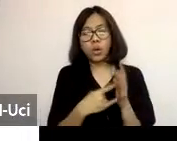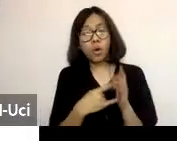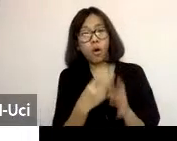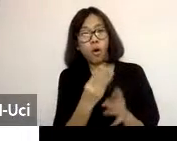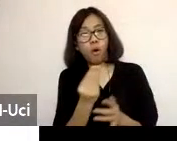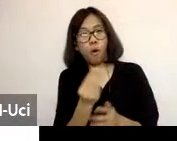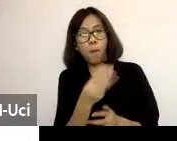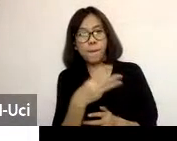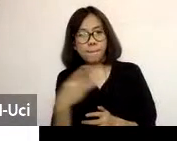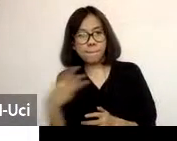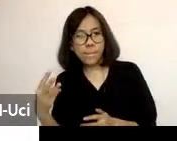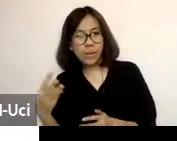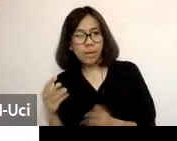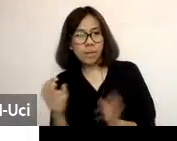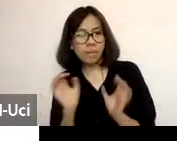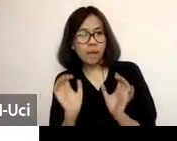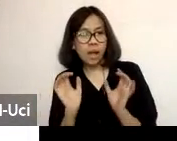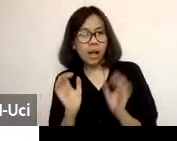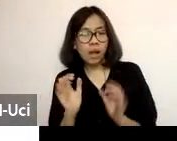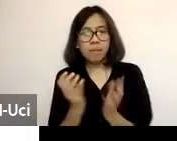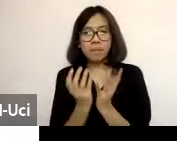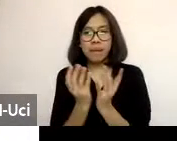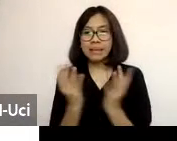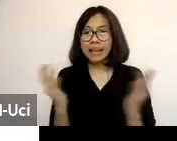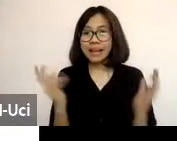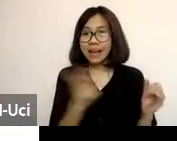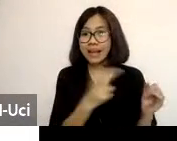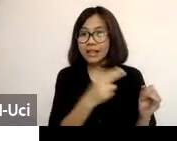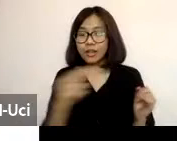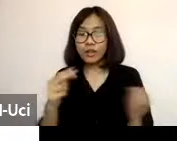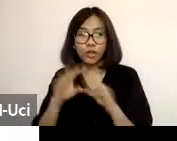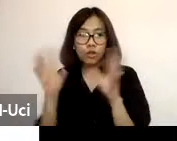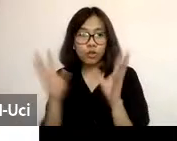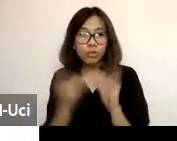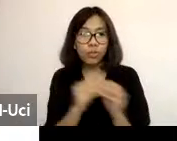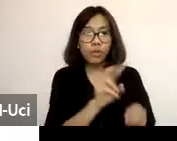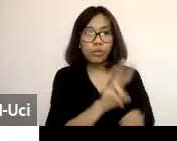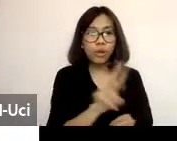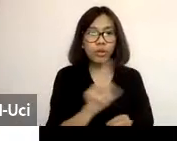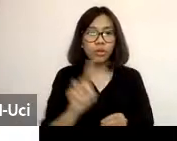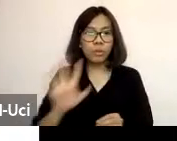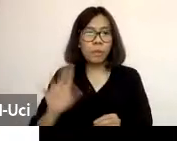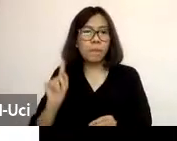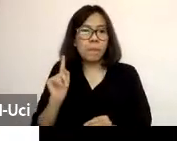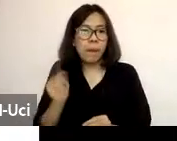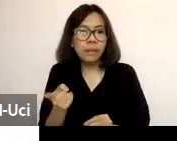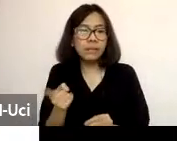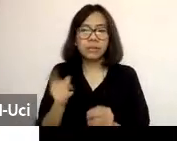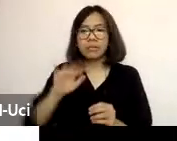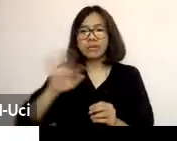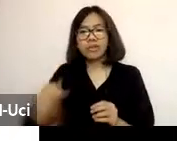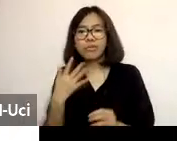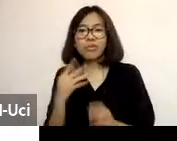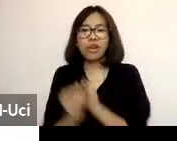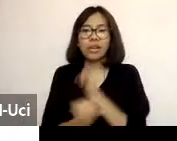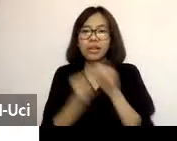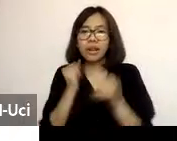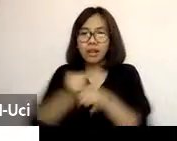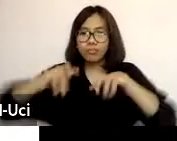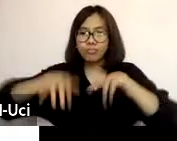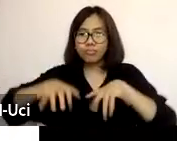sebanyak 215 kita Masyarakat Indonesia jika mengakses internet ilustrasi pengungkit untuk ekonomis vital